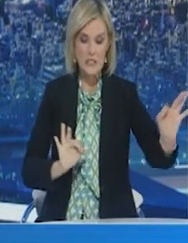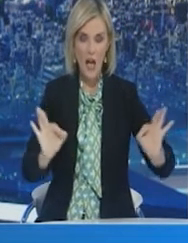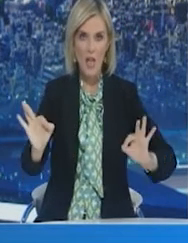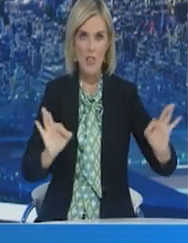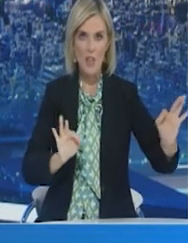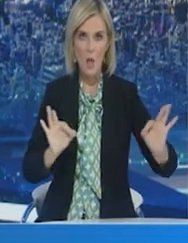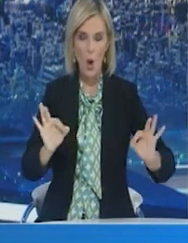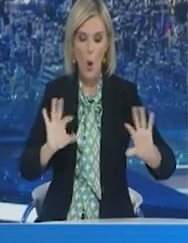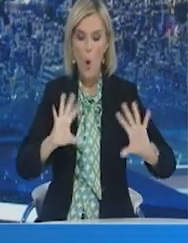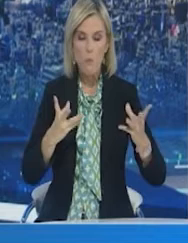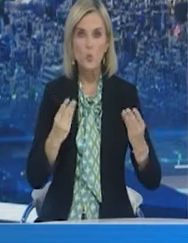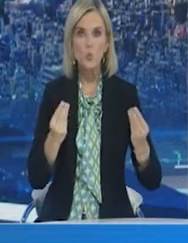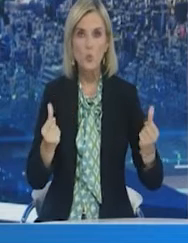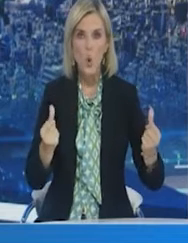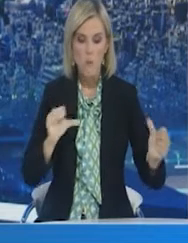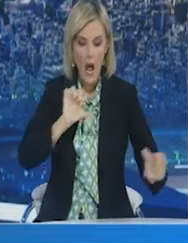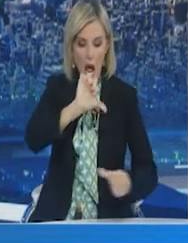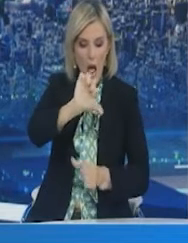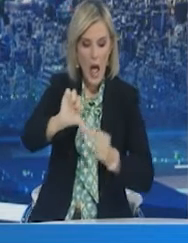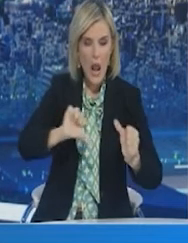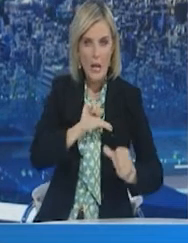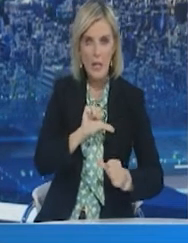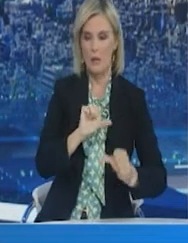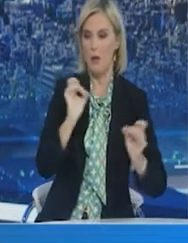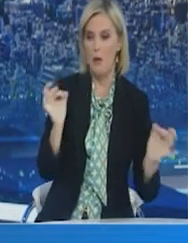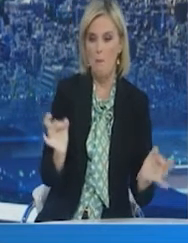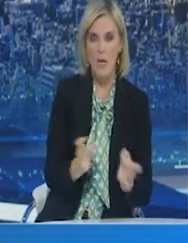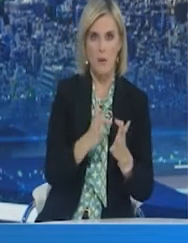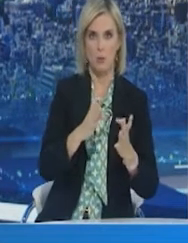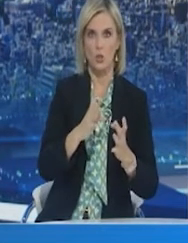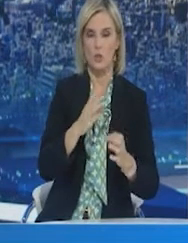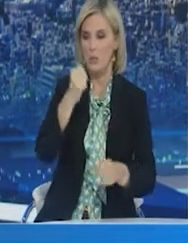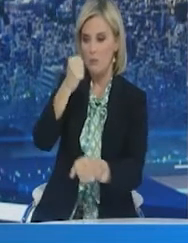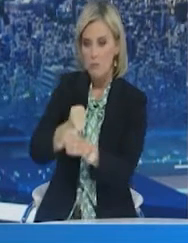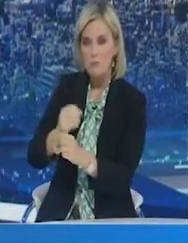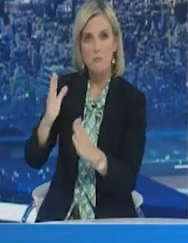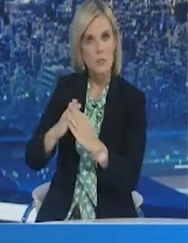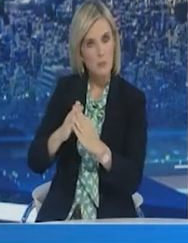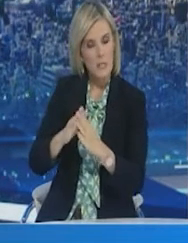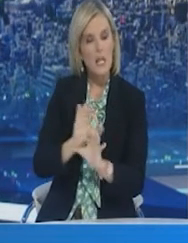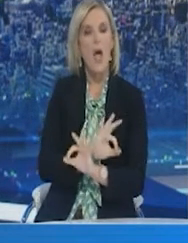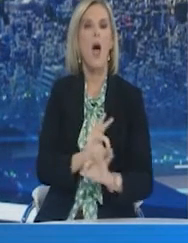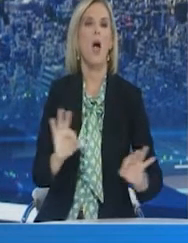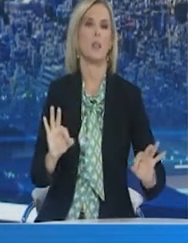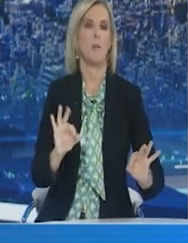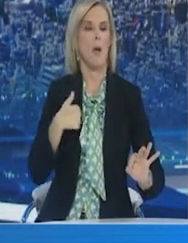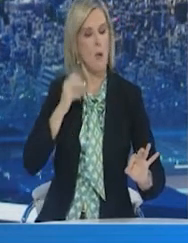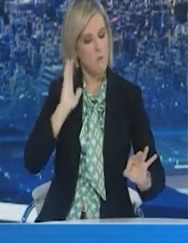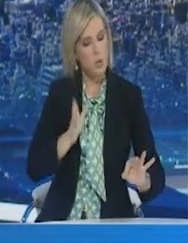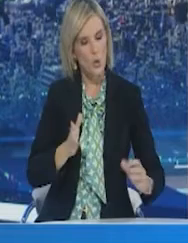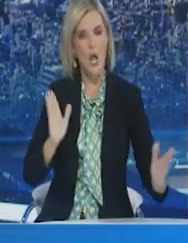των δυνάμεων ώστε να λειτουργήσει το σύστημα υγείας για όλους τους συμπολίτες μας και να αντιμετωπιστούν